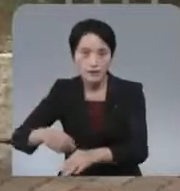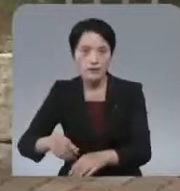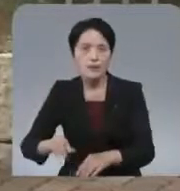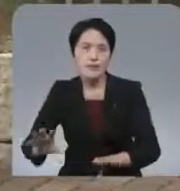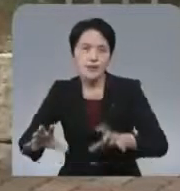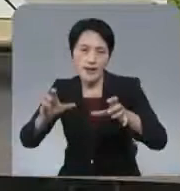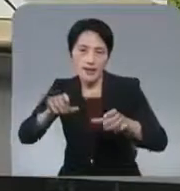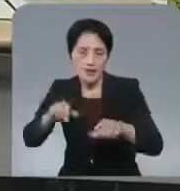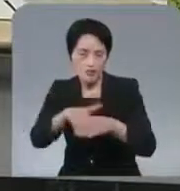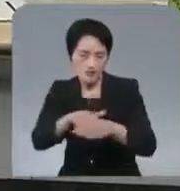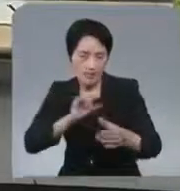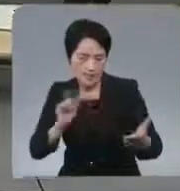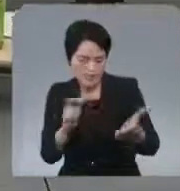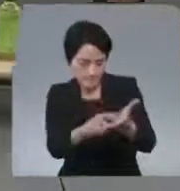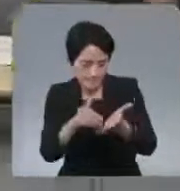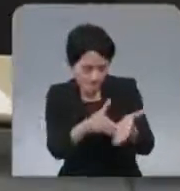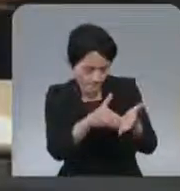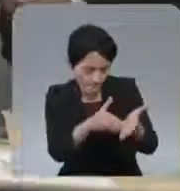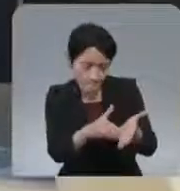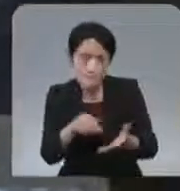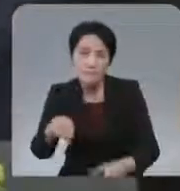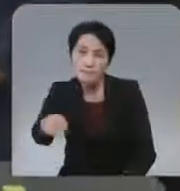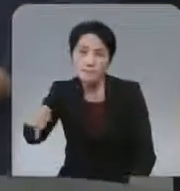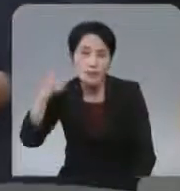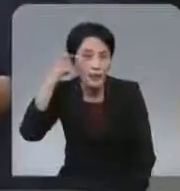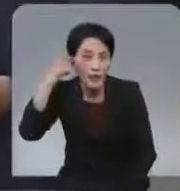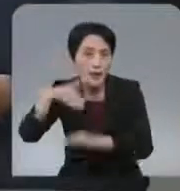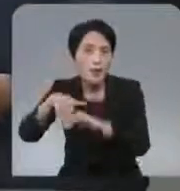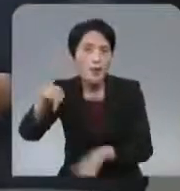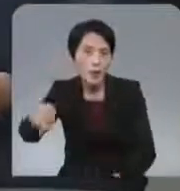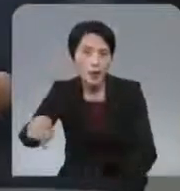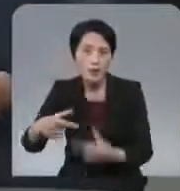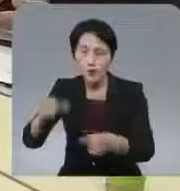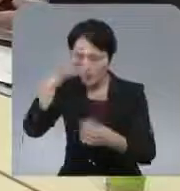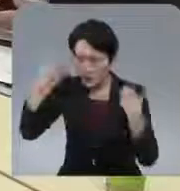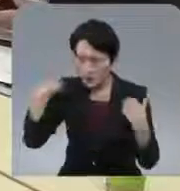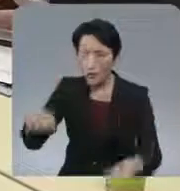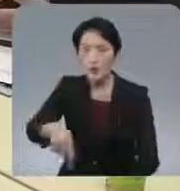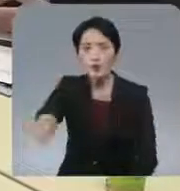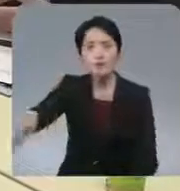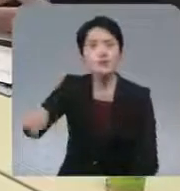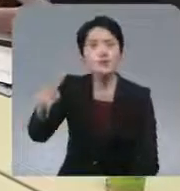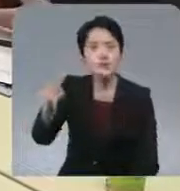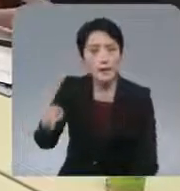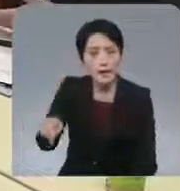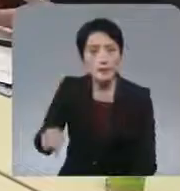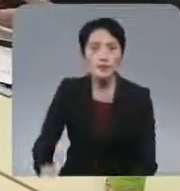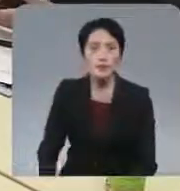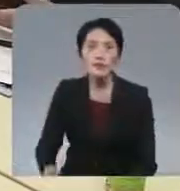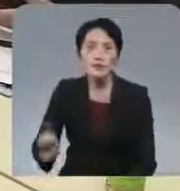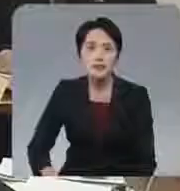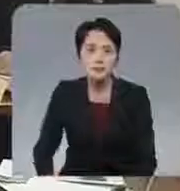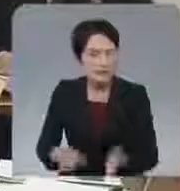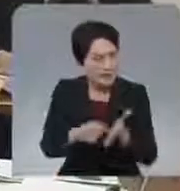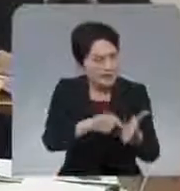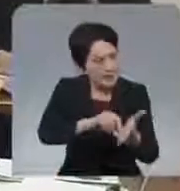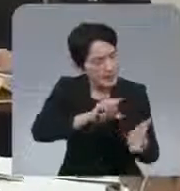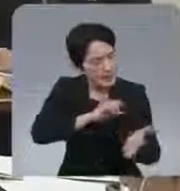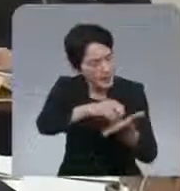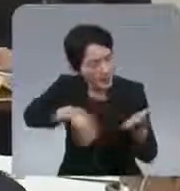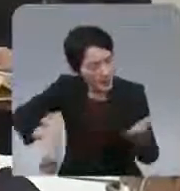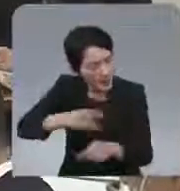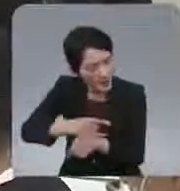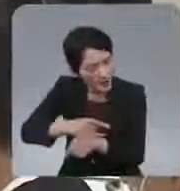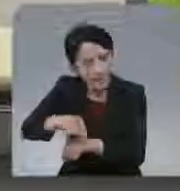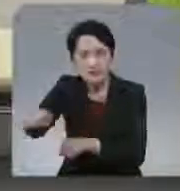chính tương tự như đã Quân hạm đảo hashima trước đó Ngoài ra ở giai đoạn hiện nay như bạn có vẻ nhận thấy sẽ khó